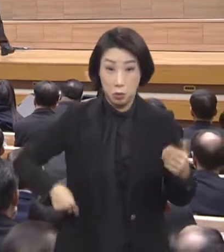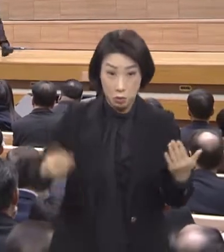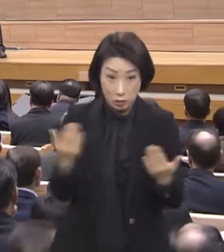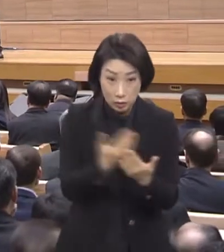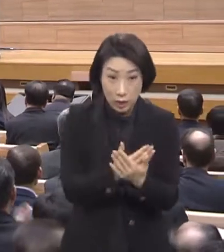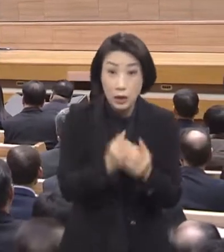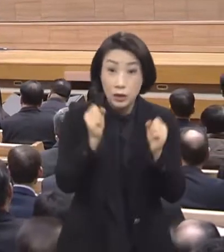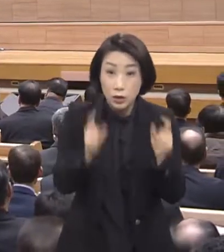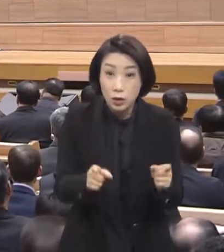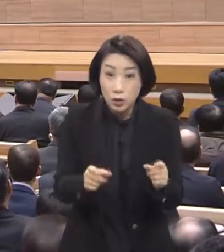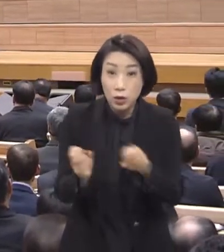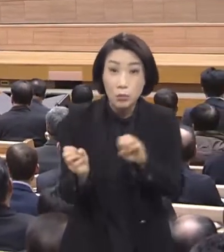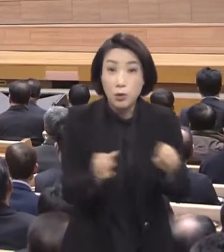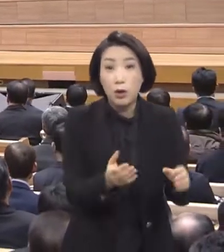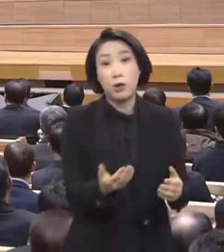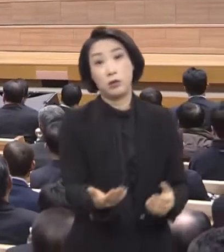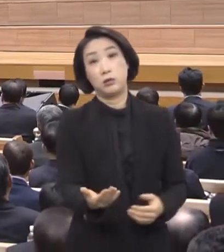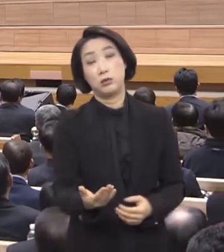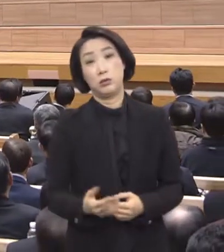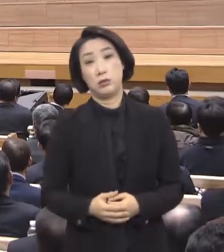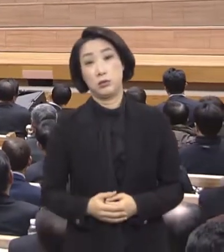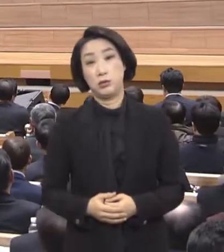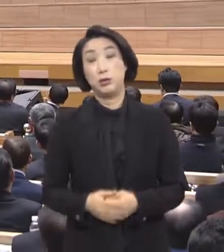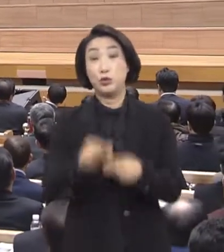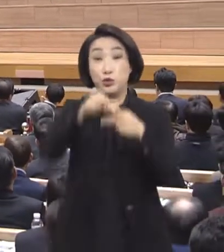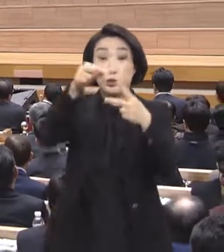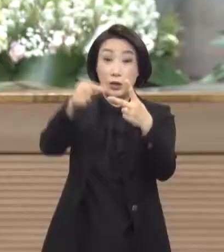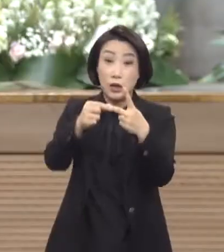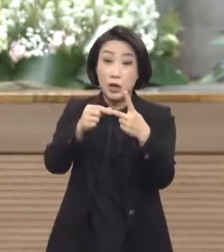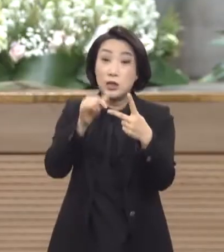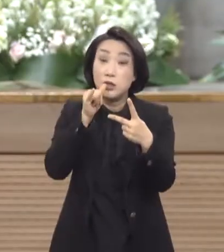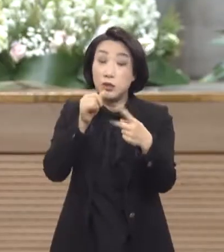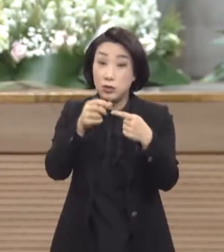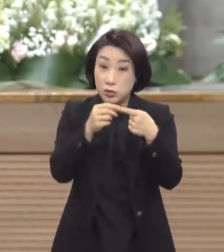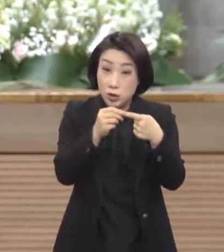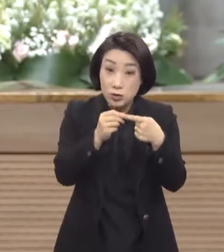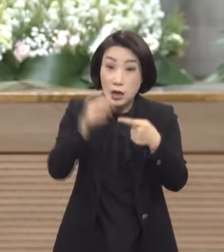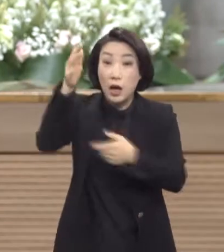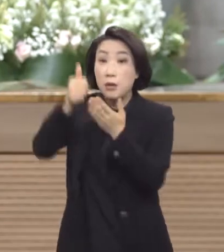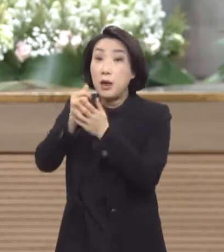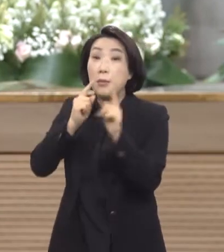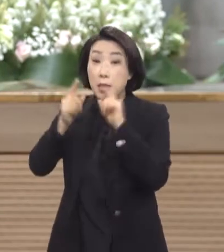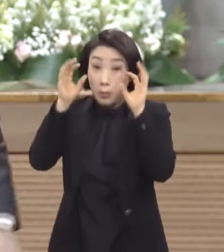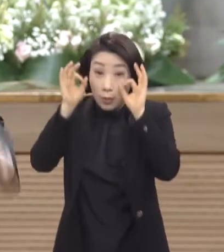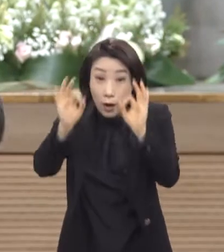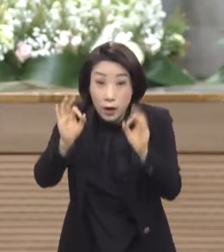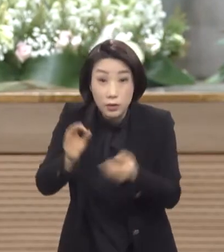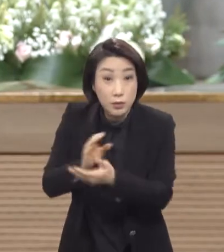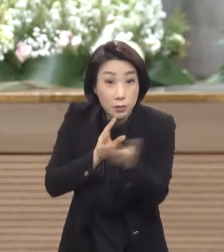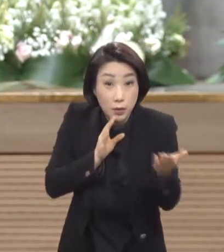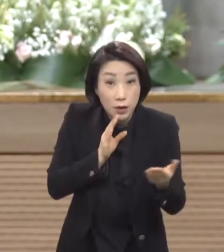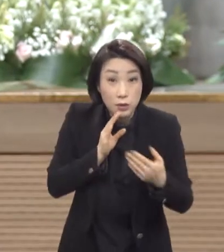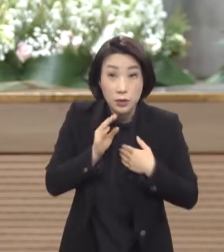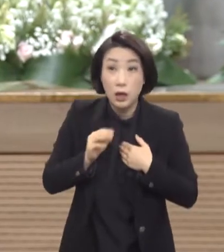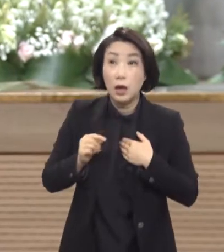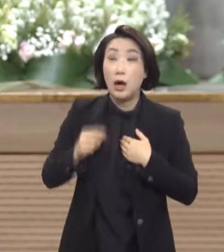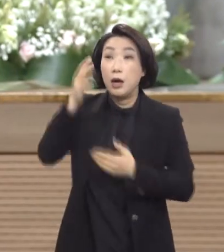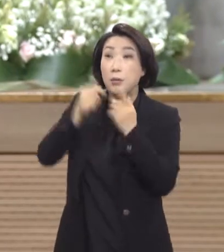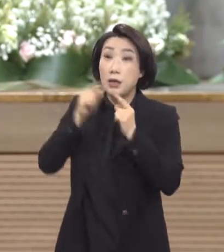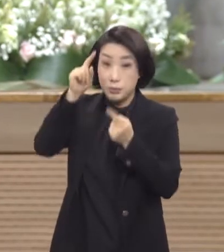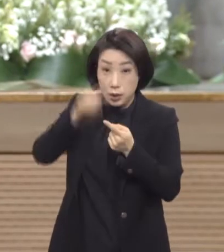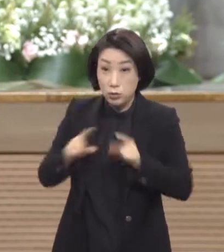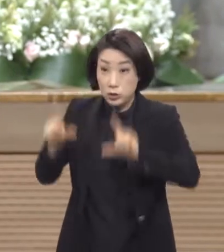회개의 기회를 놓친다. 두 가지가 있어요. 하나는 말씀을 들어도 내가 이